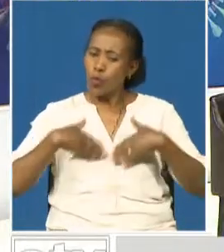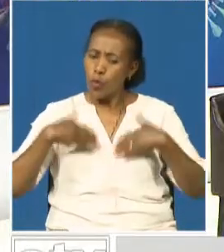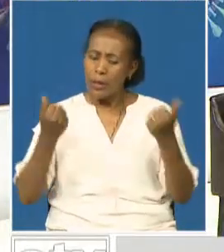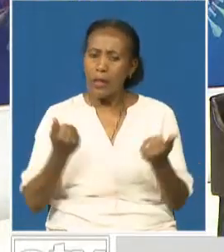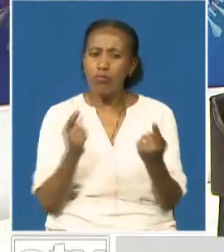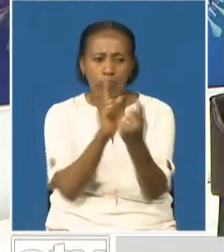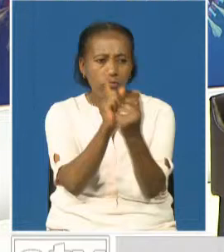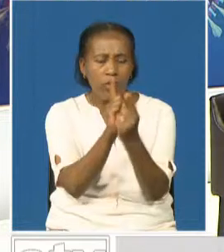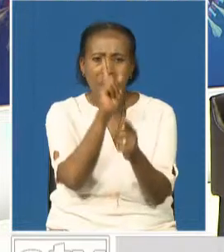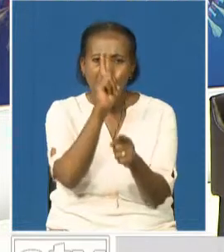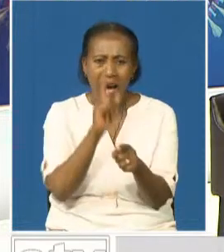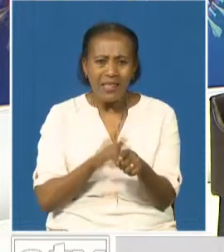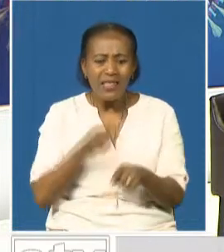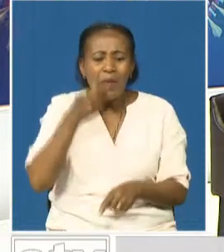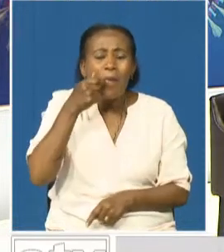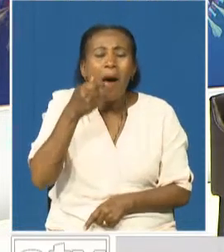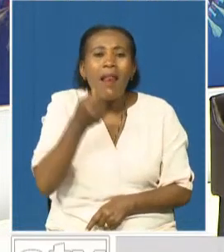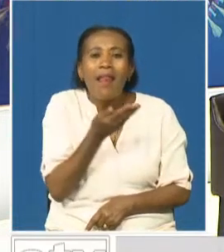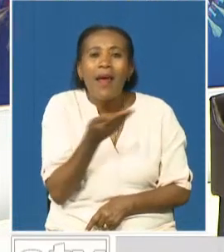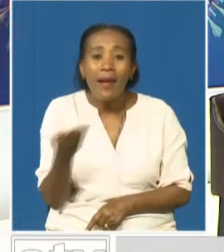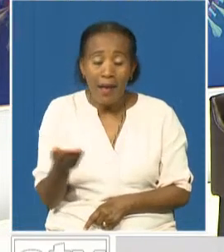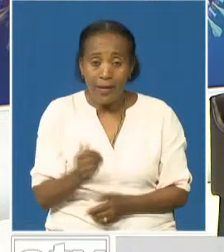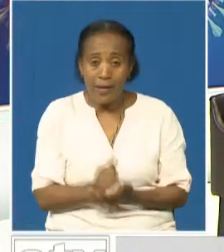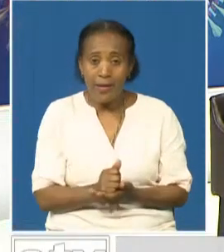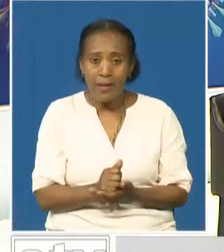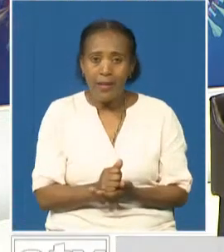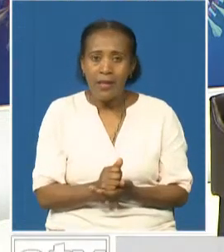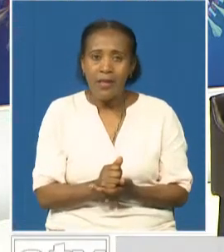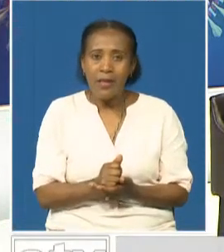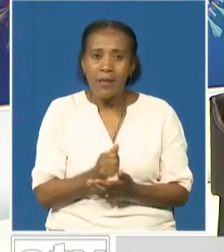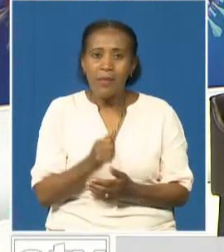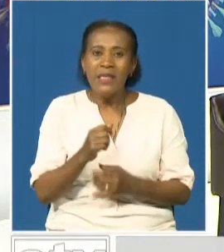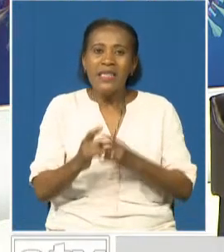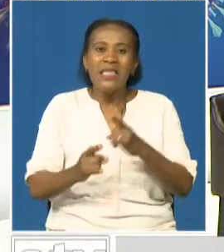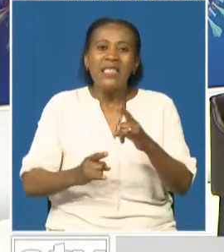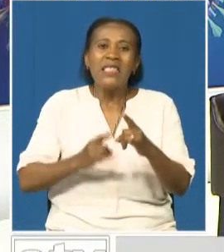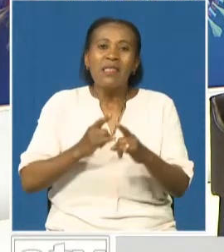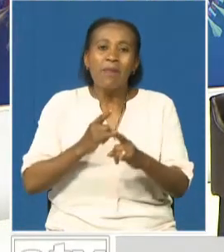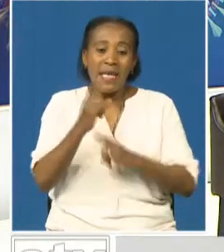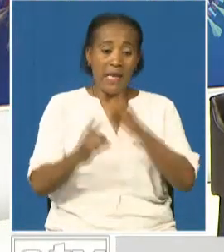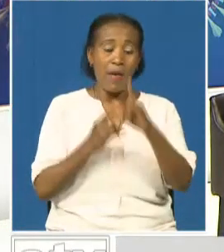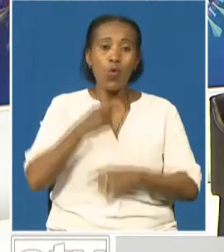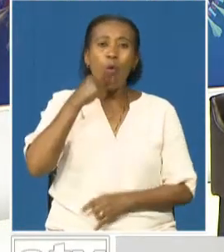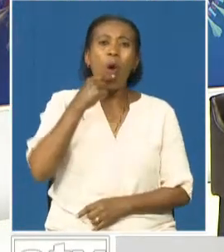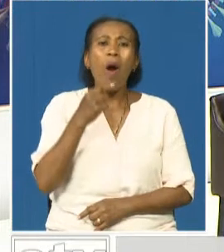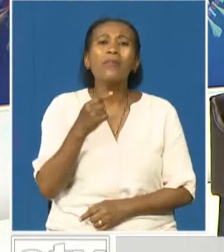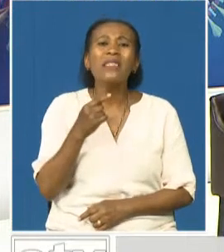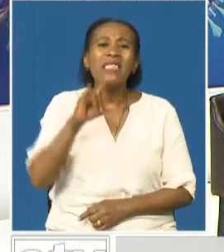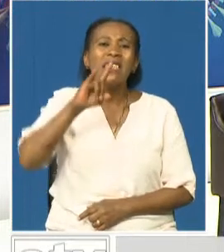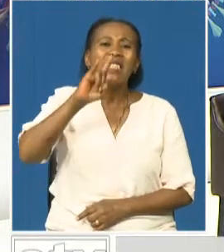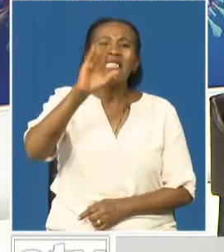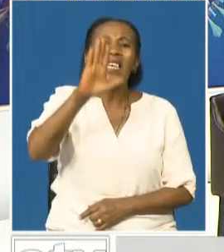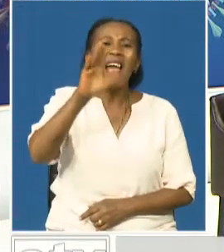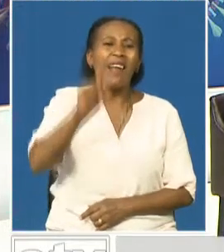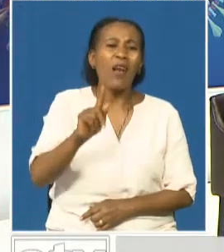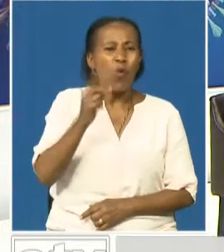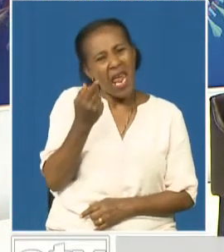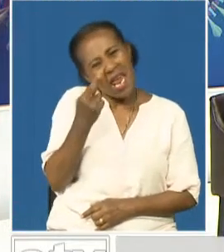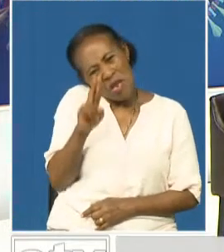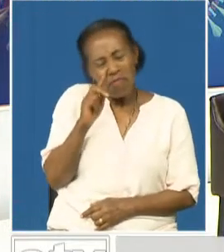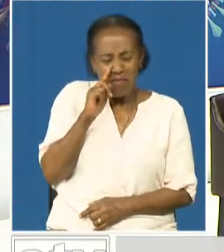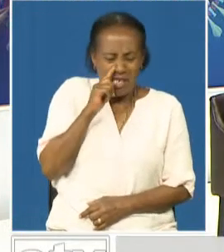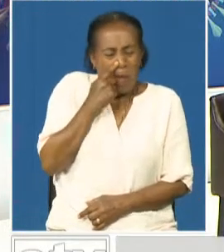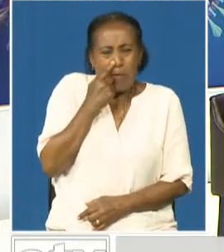ጋርም ስንገናኝ አንድ የሚባል ነገር እንደውም በዘመኑ ቋቋ ዝገናል ይላሉ፣ ደብሮናል፣ ቤት ውስጥ ድብርት አለው ይላሉ። እና